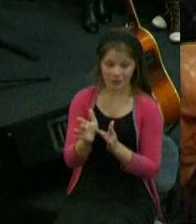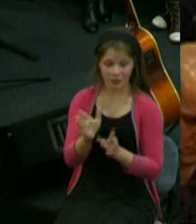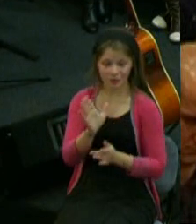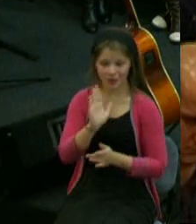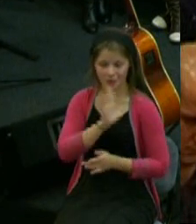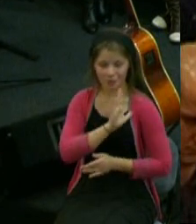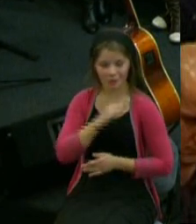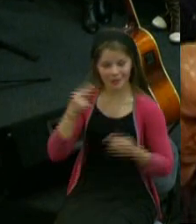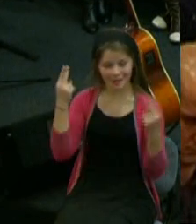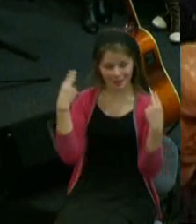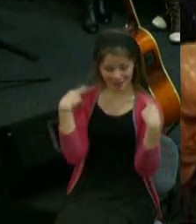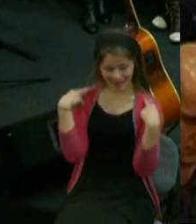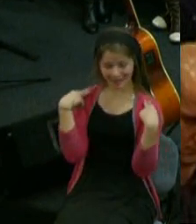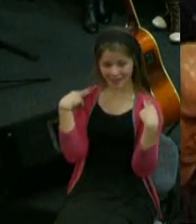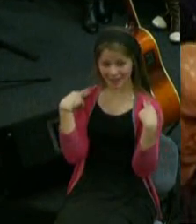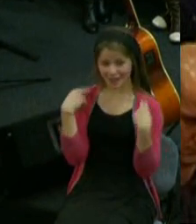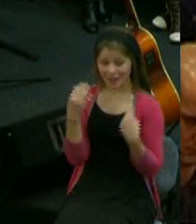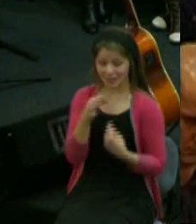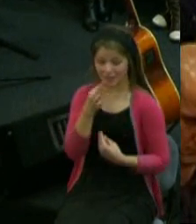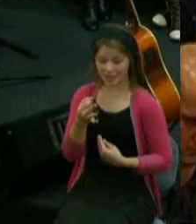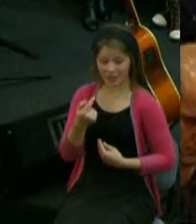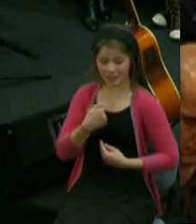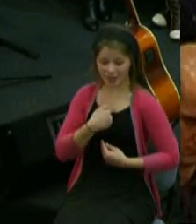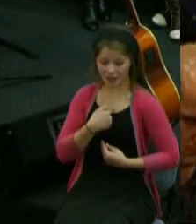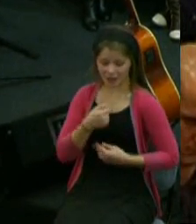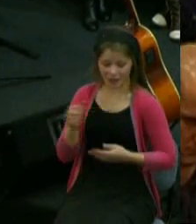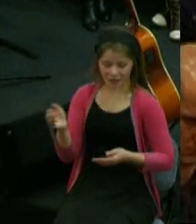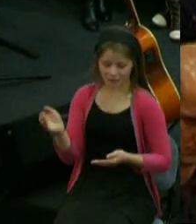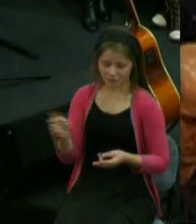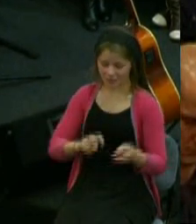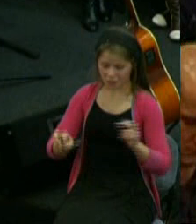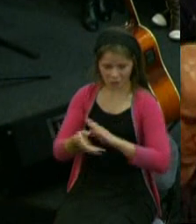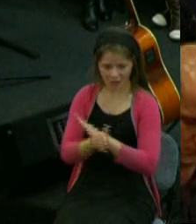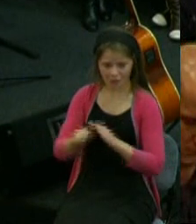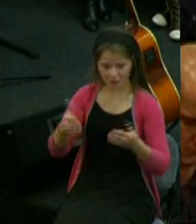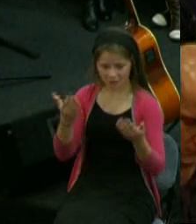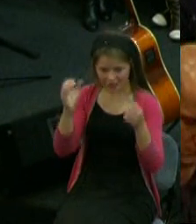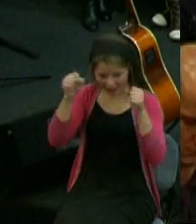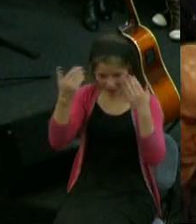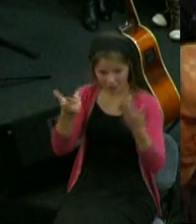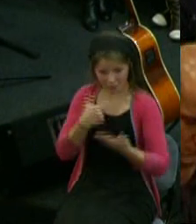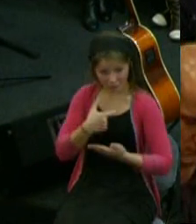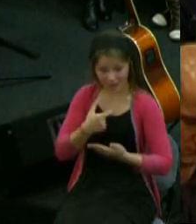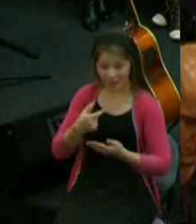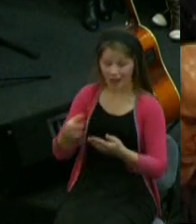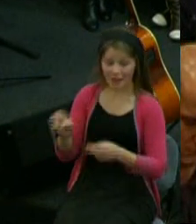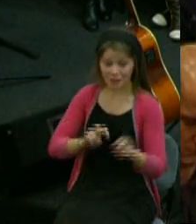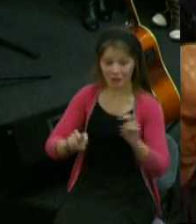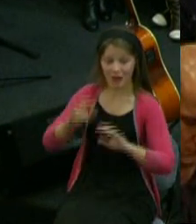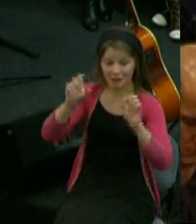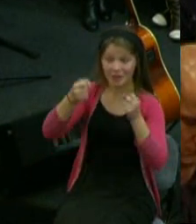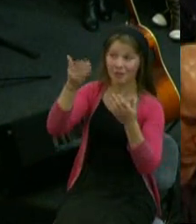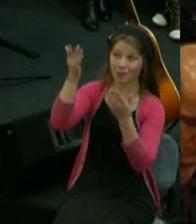Він був смиренний. Він казав, я не шукаю слави своєї, я шукаю слави Отця мого, брати і сестри. Ось